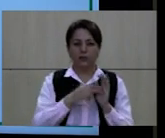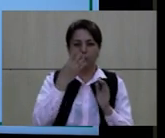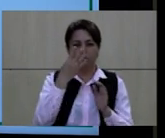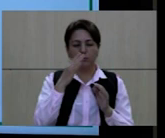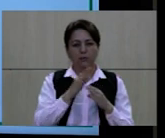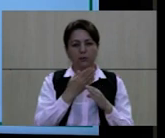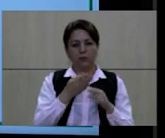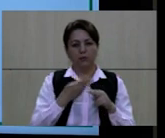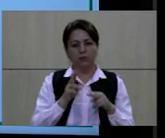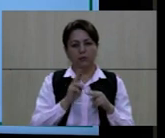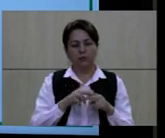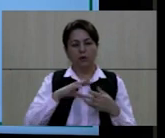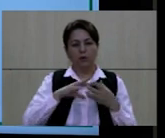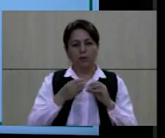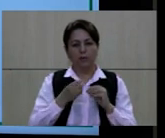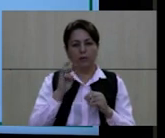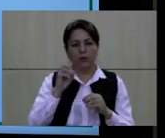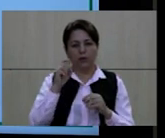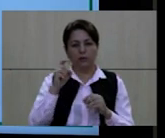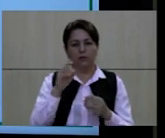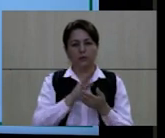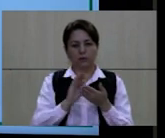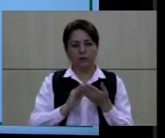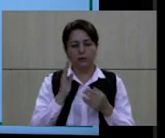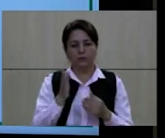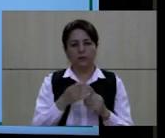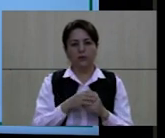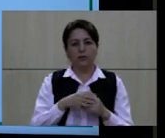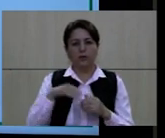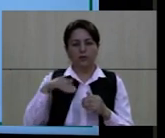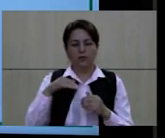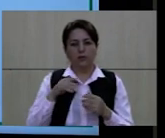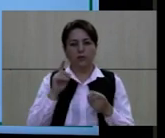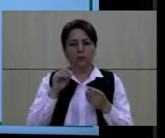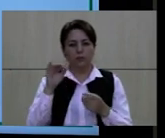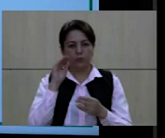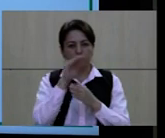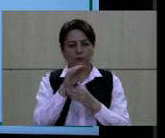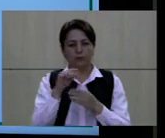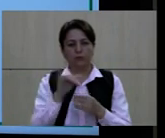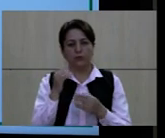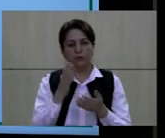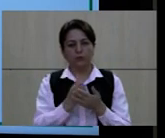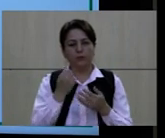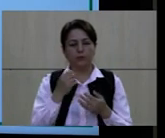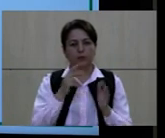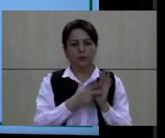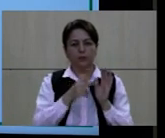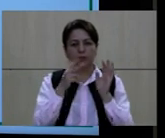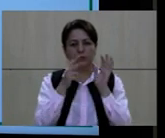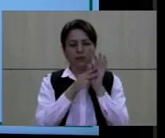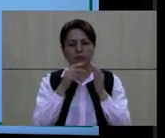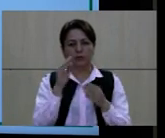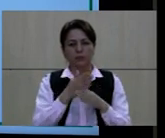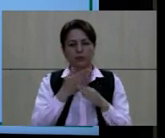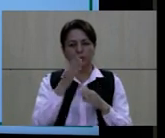uchun uni biz umumiy maxraj qilib yozib olamiz. Endi esa qo'shimcha ko'paytuvchini topamiz. 8 ni 8 ga